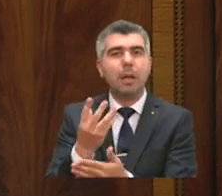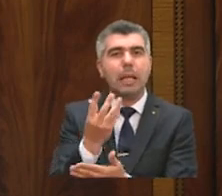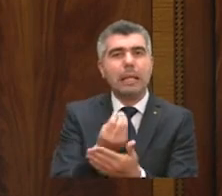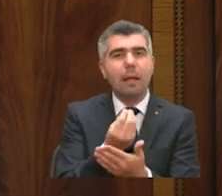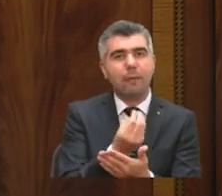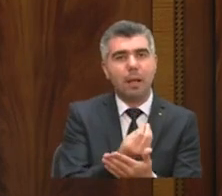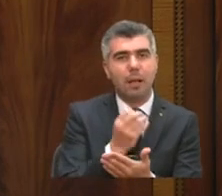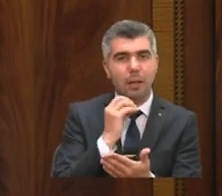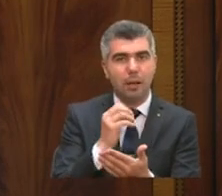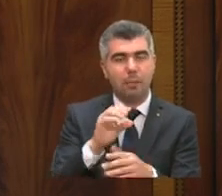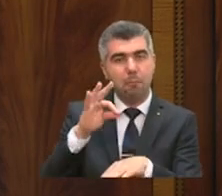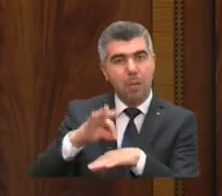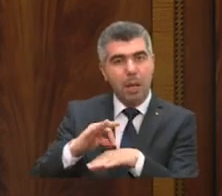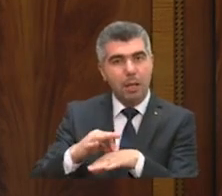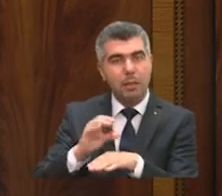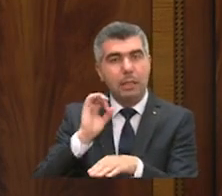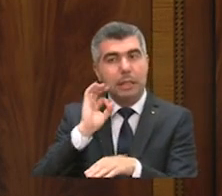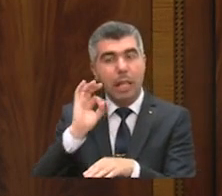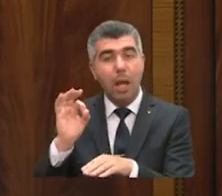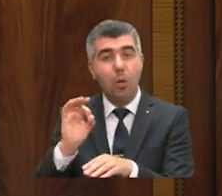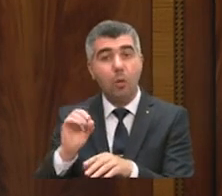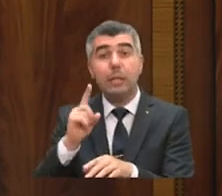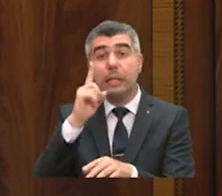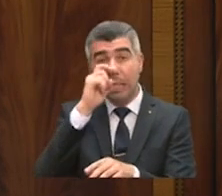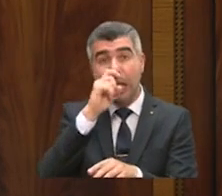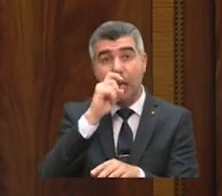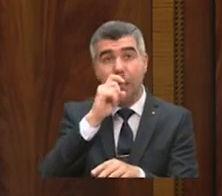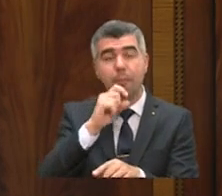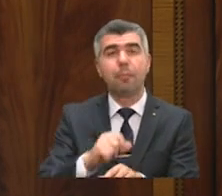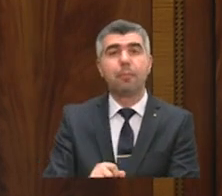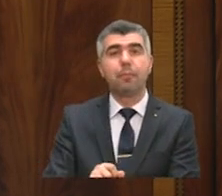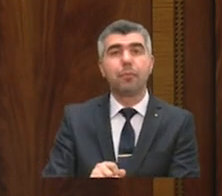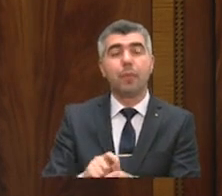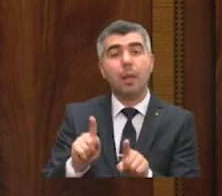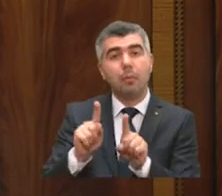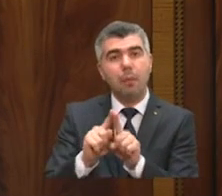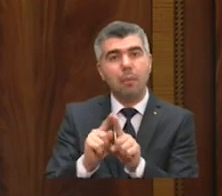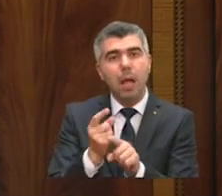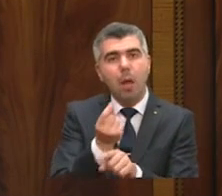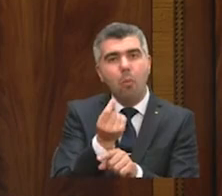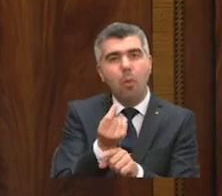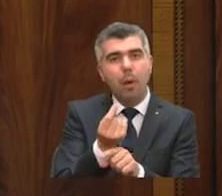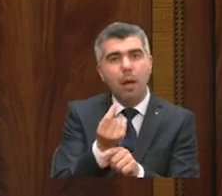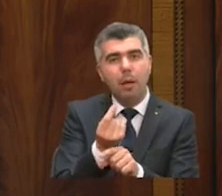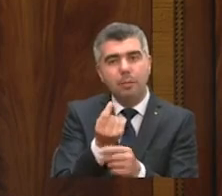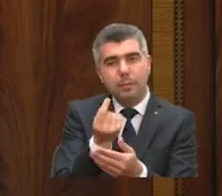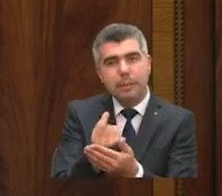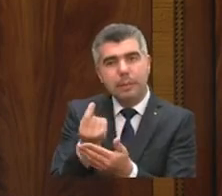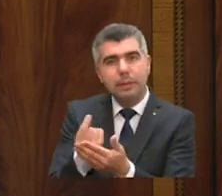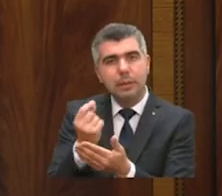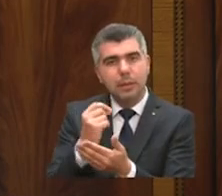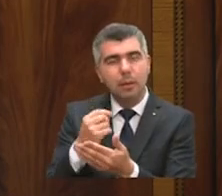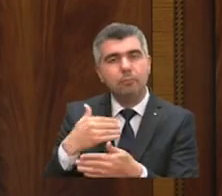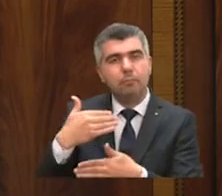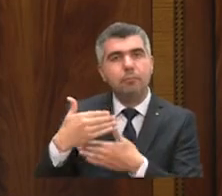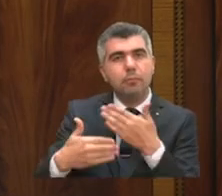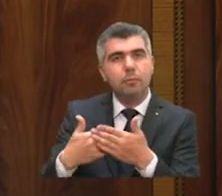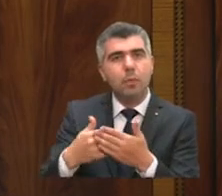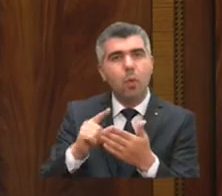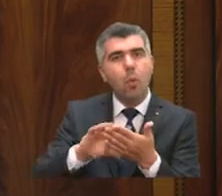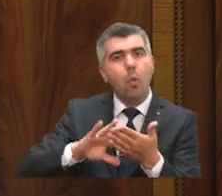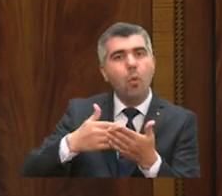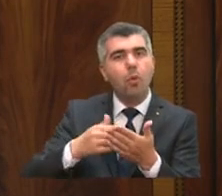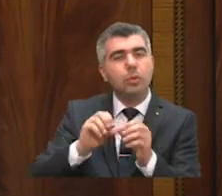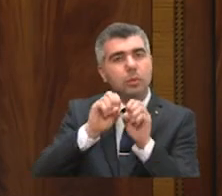كينتشر بسرعه، هذا ثقيل على بوشويكه، بوشويكه كيمكن له يبين لك الحبوب في الذات ديالك على مراحل، هذا كيجي في مرحله